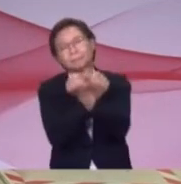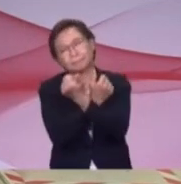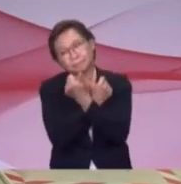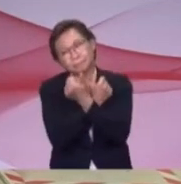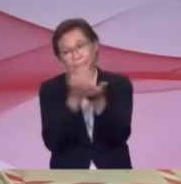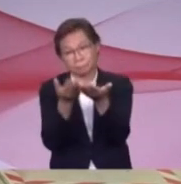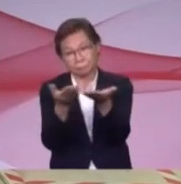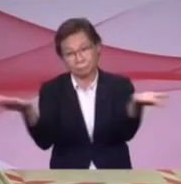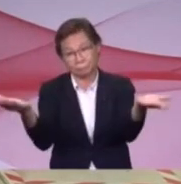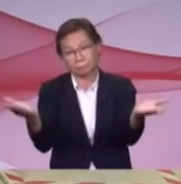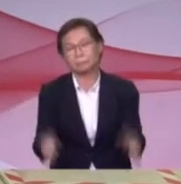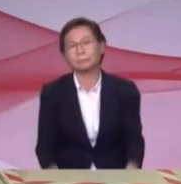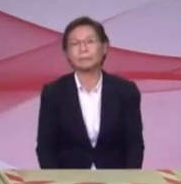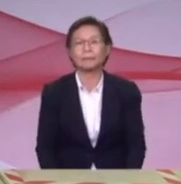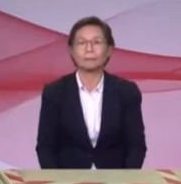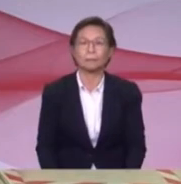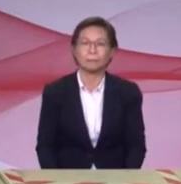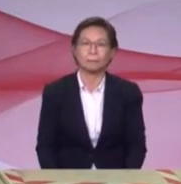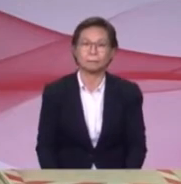sekalian.